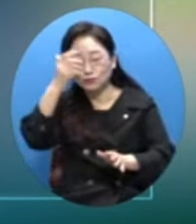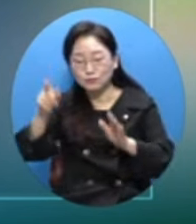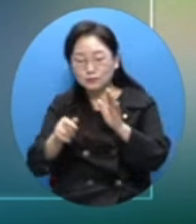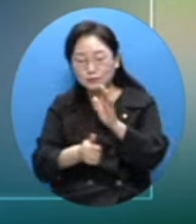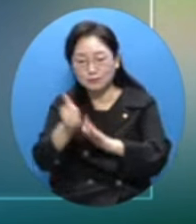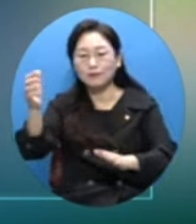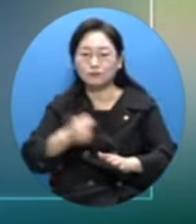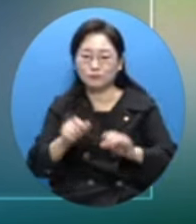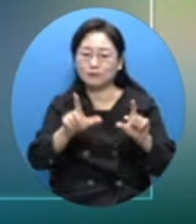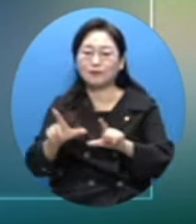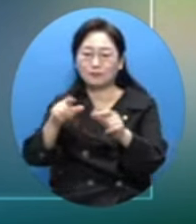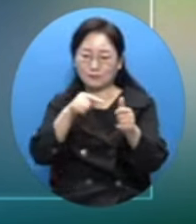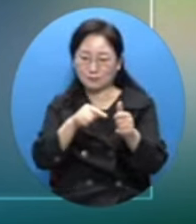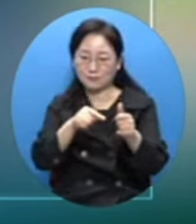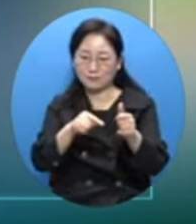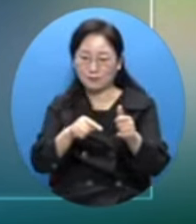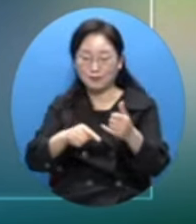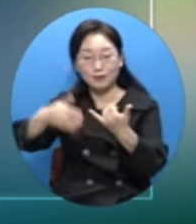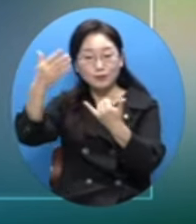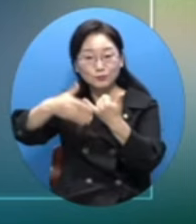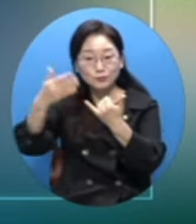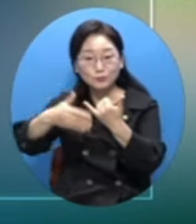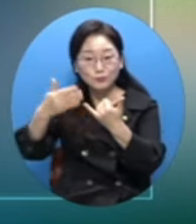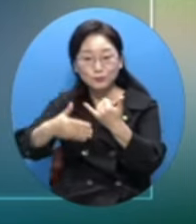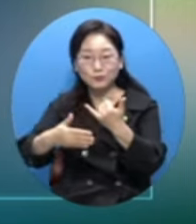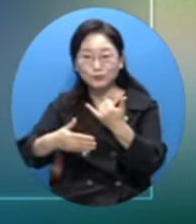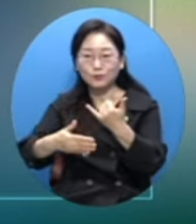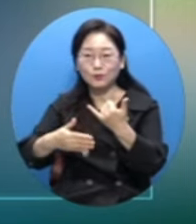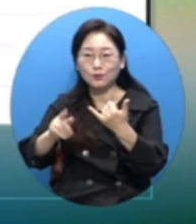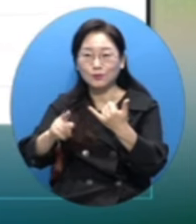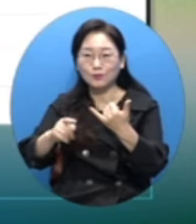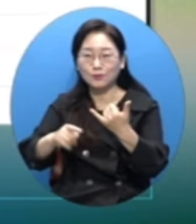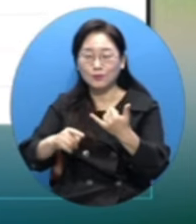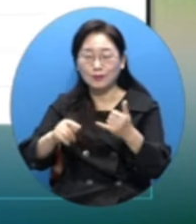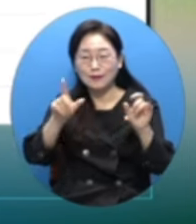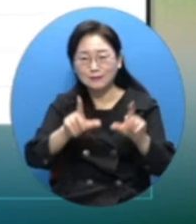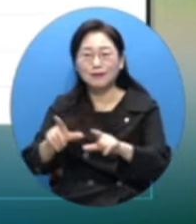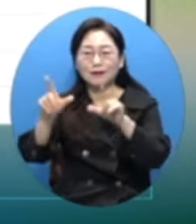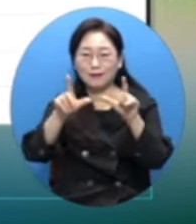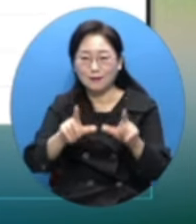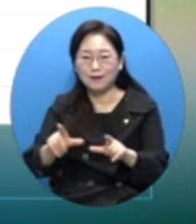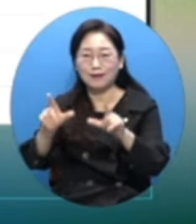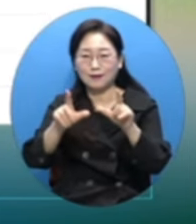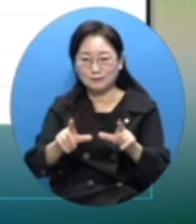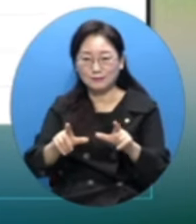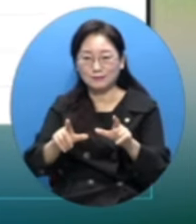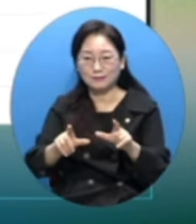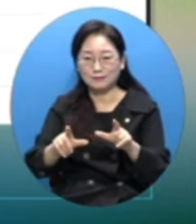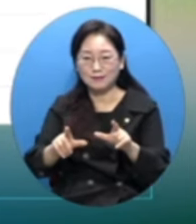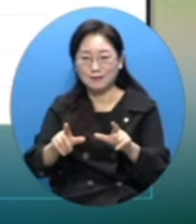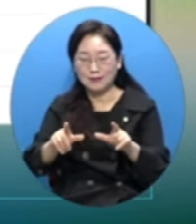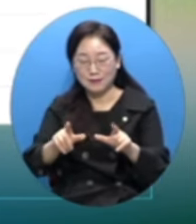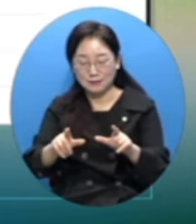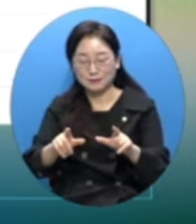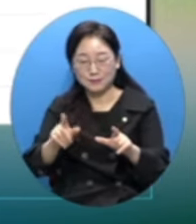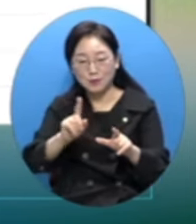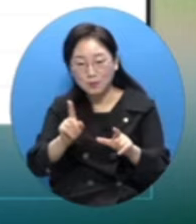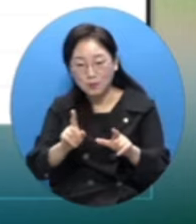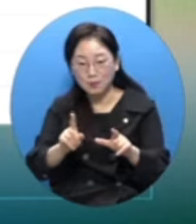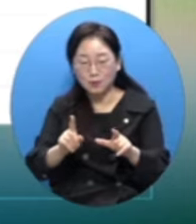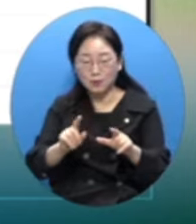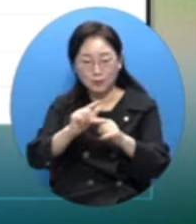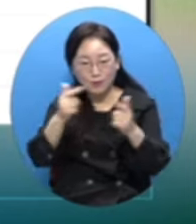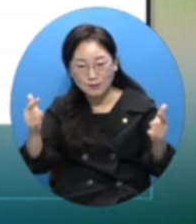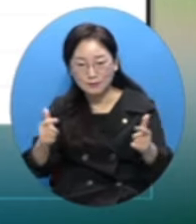브이치치는 그가 유튜브 Life Without Limbs라고 하는 방송을 통해서 하나님을 믿는 이 간증을 모든 사람에게